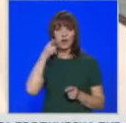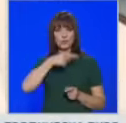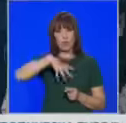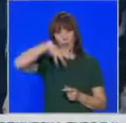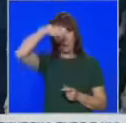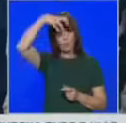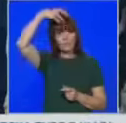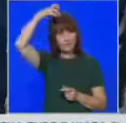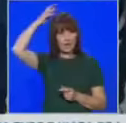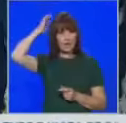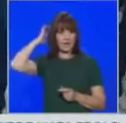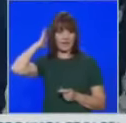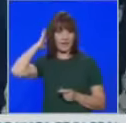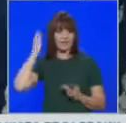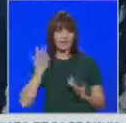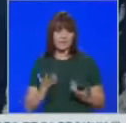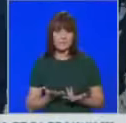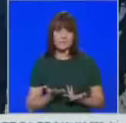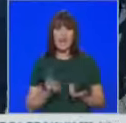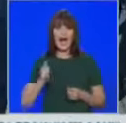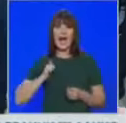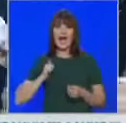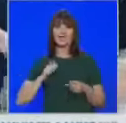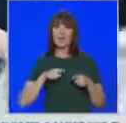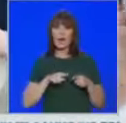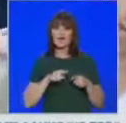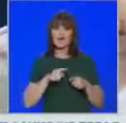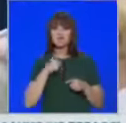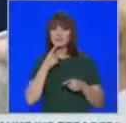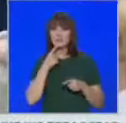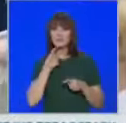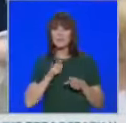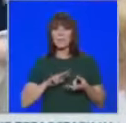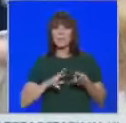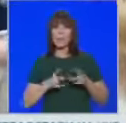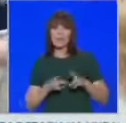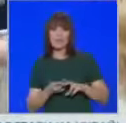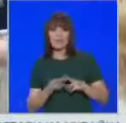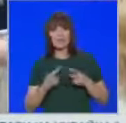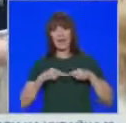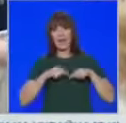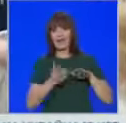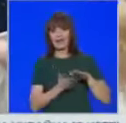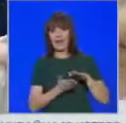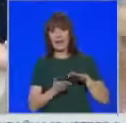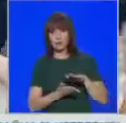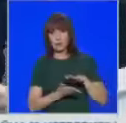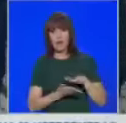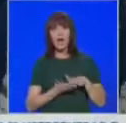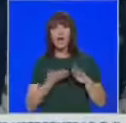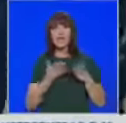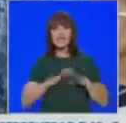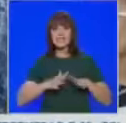остригало главата й. Според адвоката на момичето, новите обвинения ще променят квалификацията на делото. Той съобщи още,